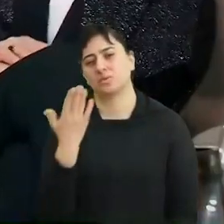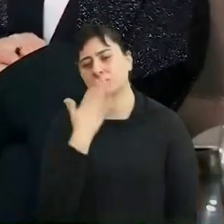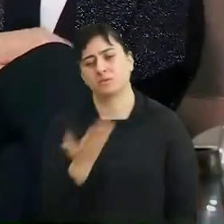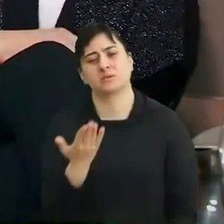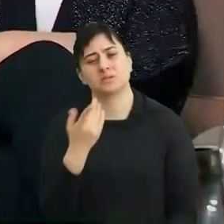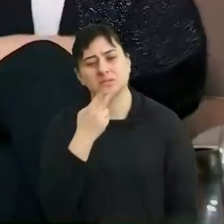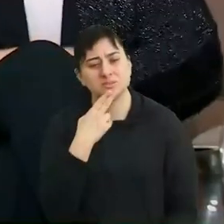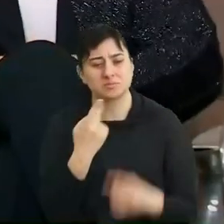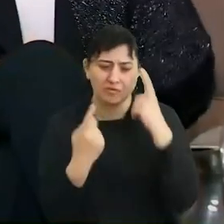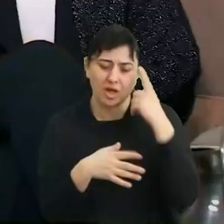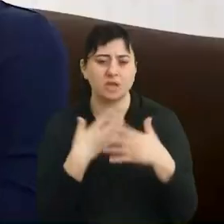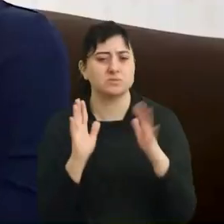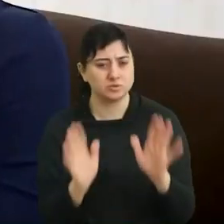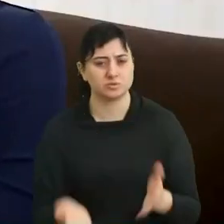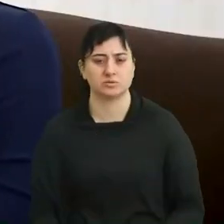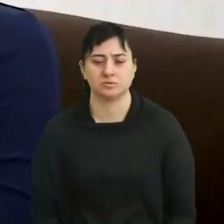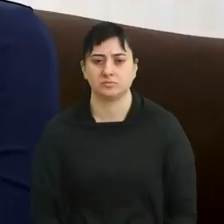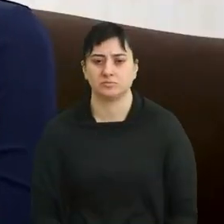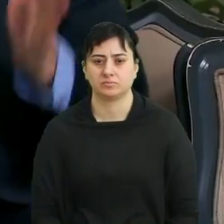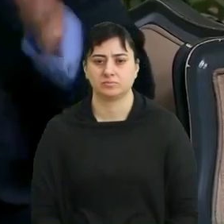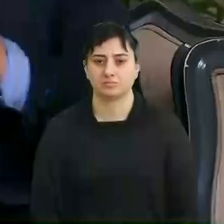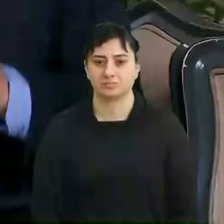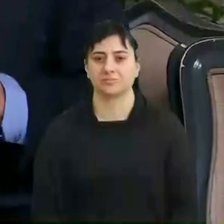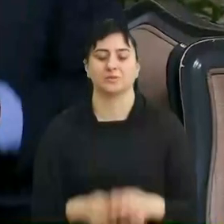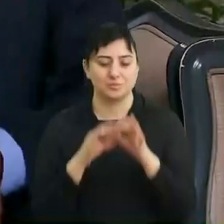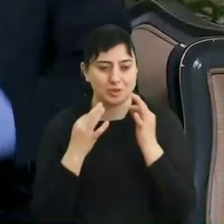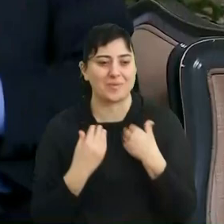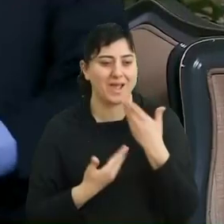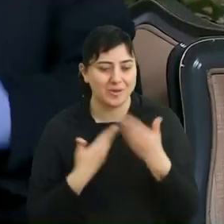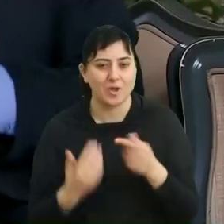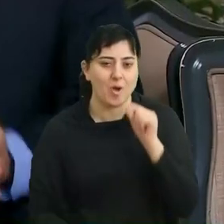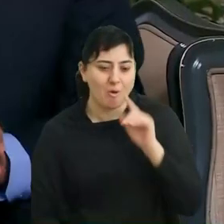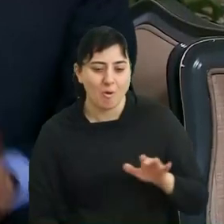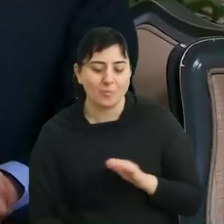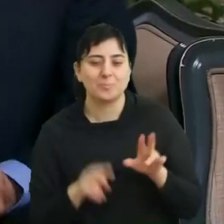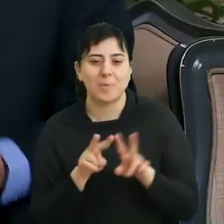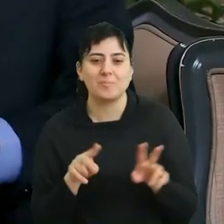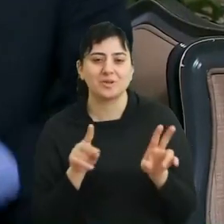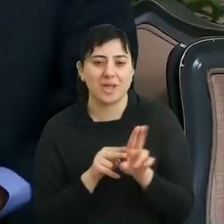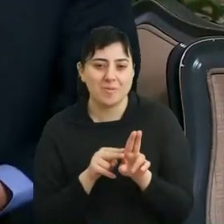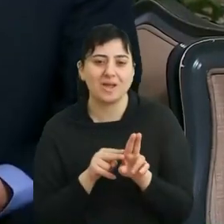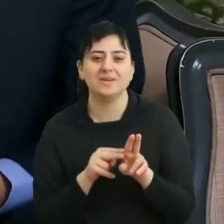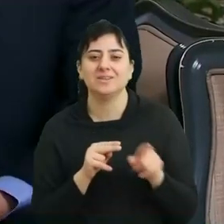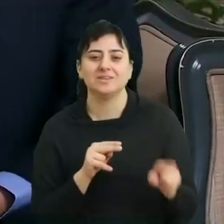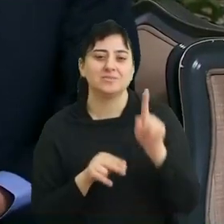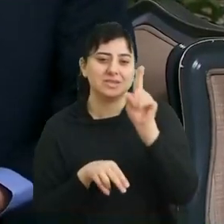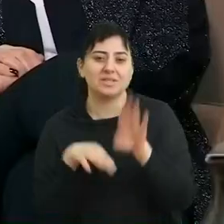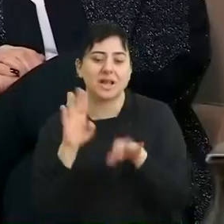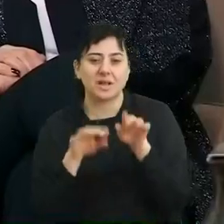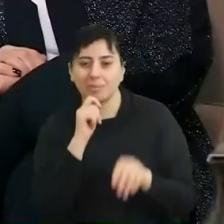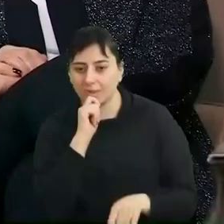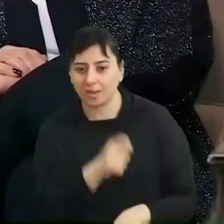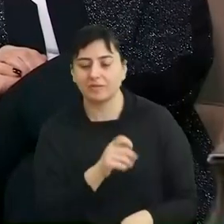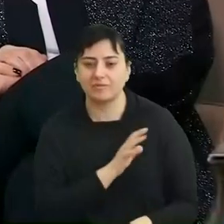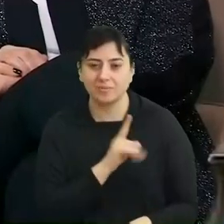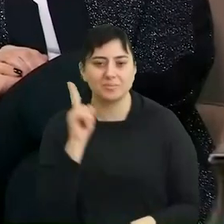ya? Kızım niye lafa karıştırıyorsun ya? Evet, şimdi müsaadenizle hemen anlatıyorum. Oğlumuz Mahmut Kemal'e bir reklam teklifi geldi.